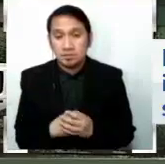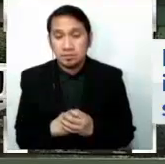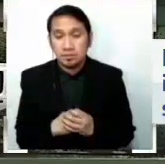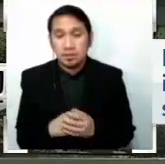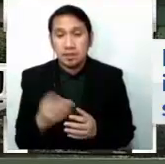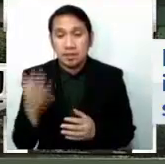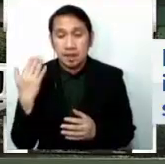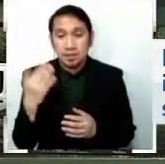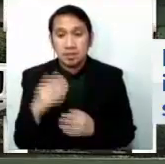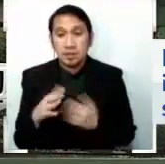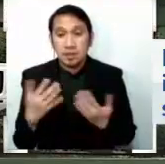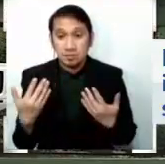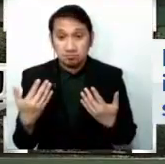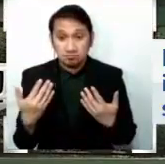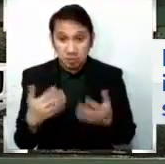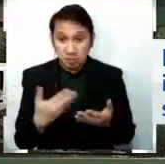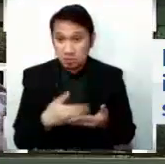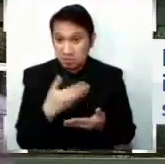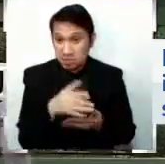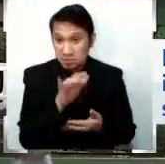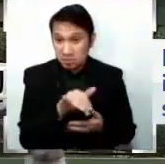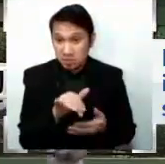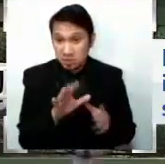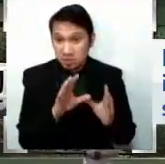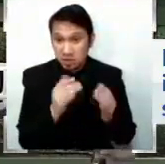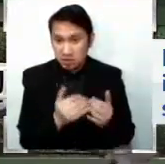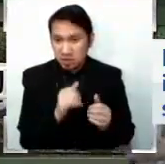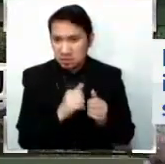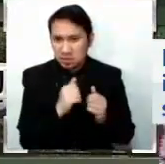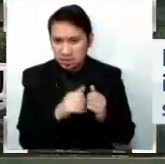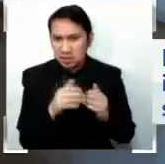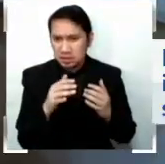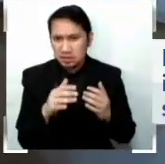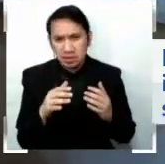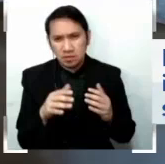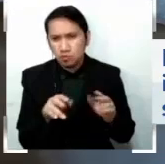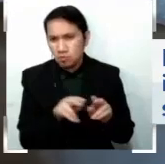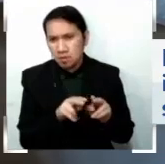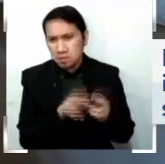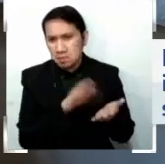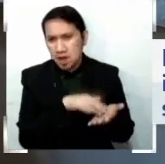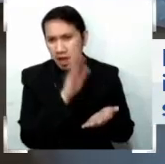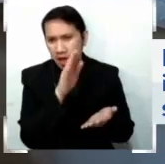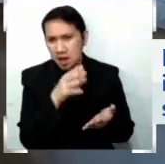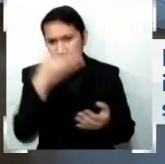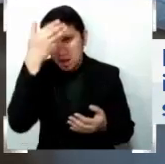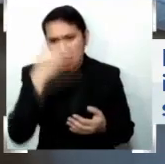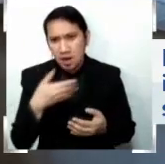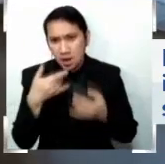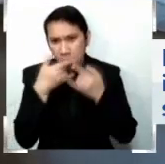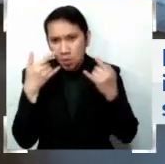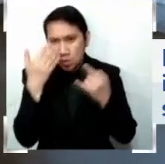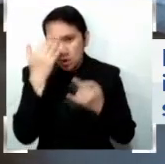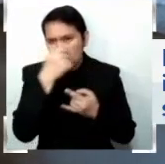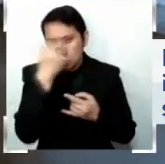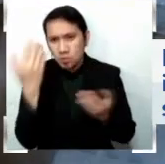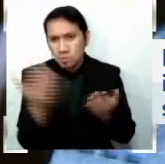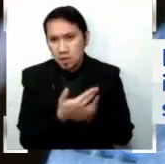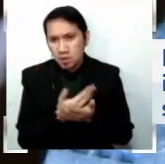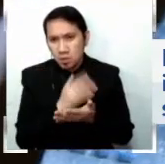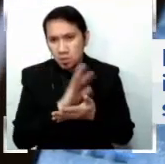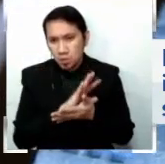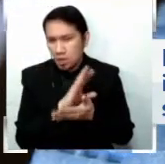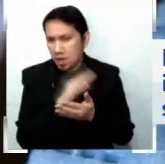nang bumili raw sila sa Parmalee, mataas pa ang presyo ng mga face mask at shield dahil kakaumpisa pa lang ng pandemic at may kakulangan sa